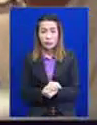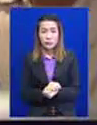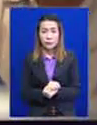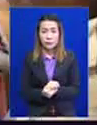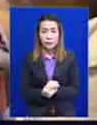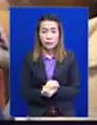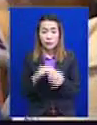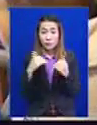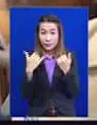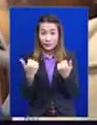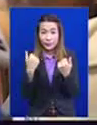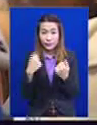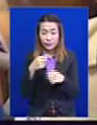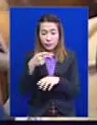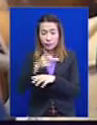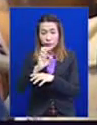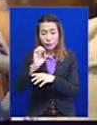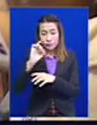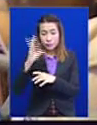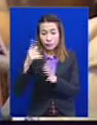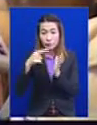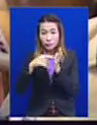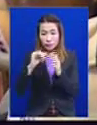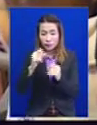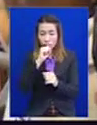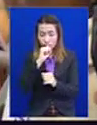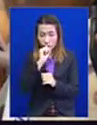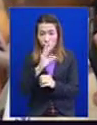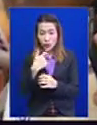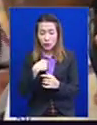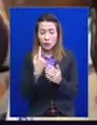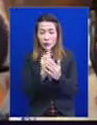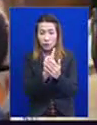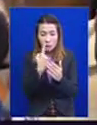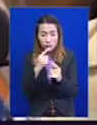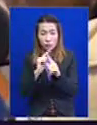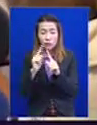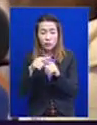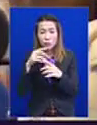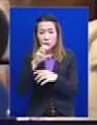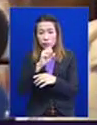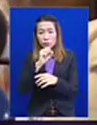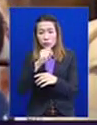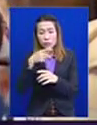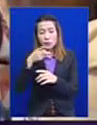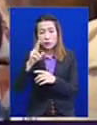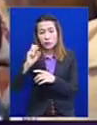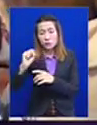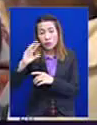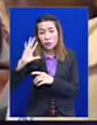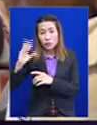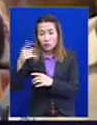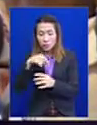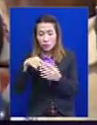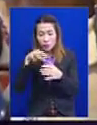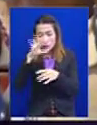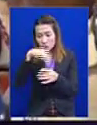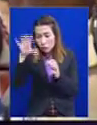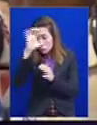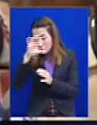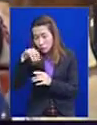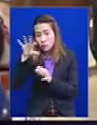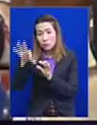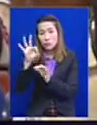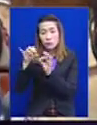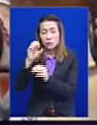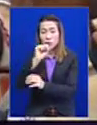ค่ะนอกจากนี้นะคะนายมีชัยยังยืนยันว่าแม้ตนจะเป็นหนึ่งในสมาชิกคสช.แต่ก็จะไม่เข้าร่วมการสรรหาสว.อย่าง